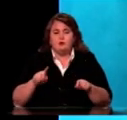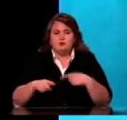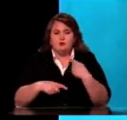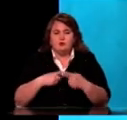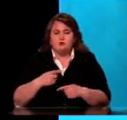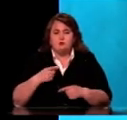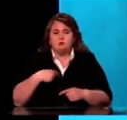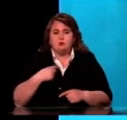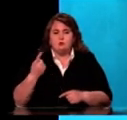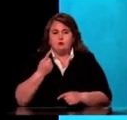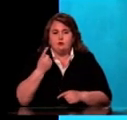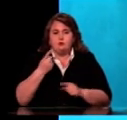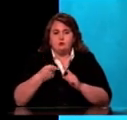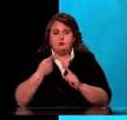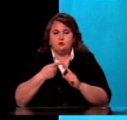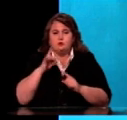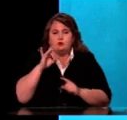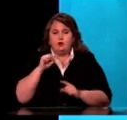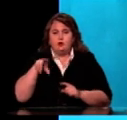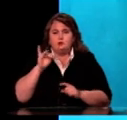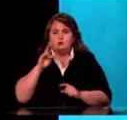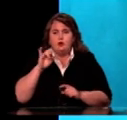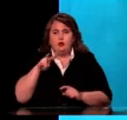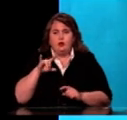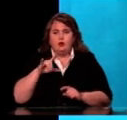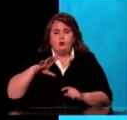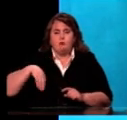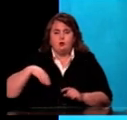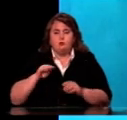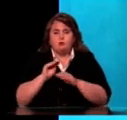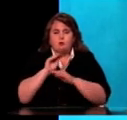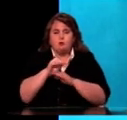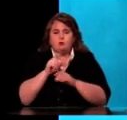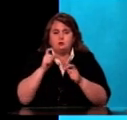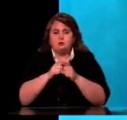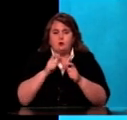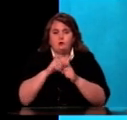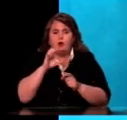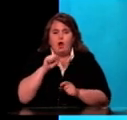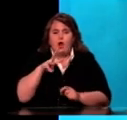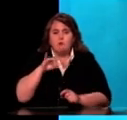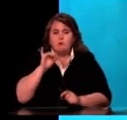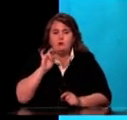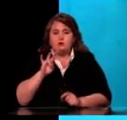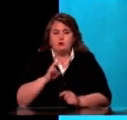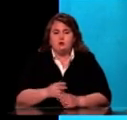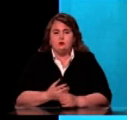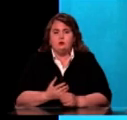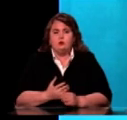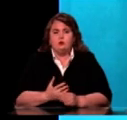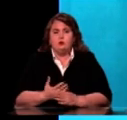следующее. Мы сначала называем радикал, а затем к нему добавляем слово амин. Если